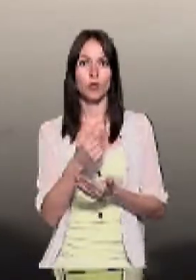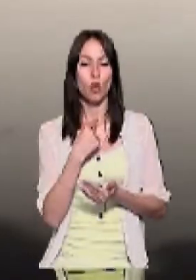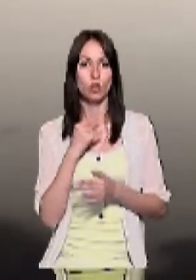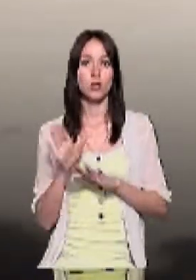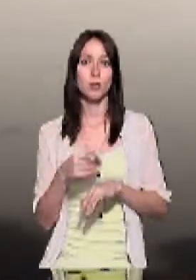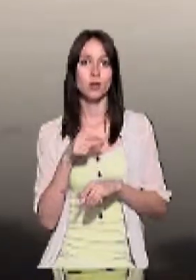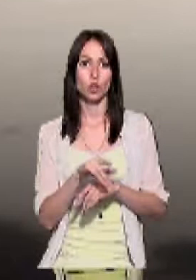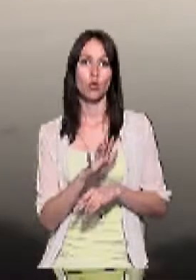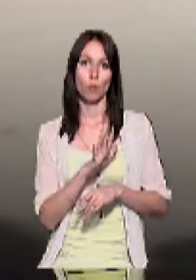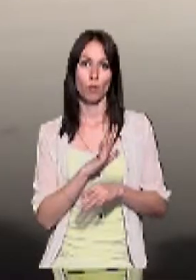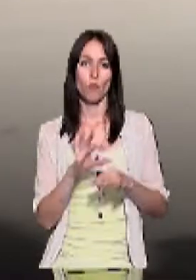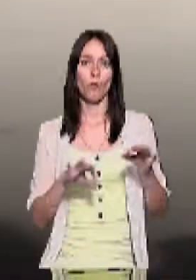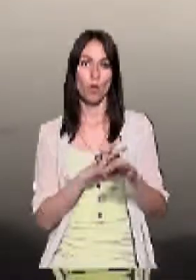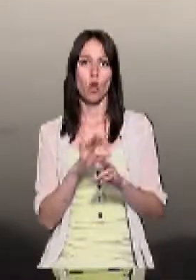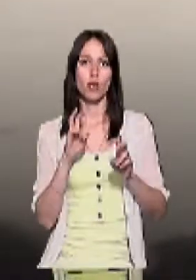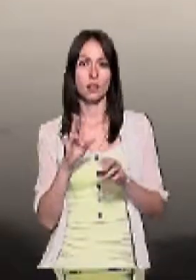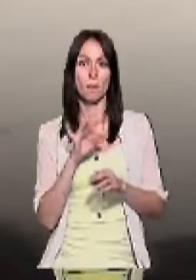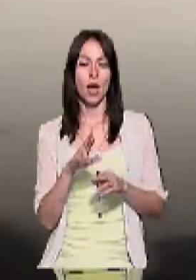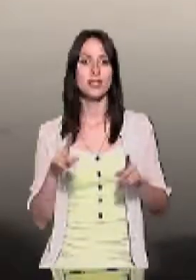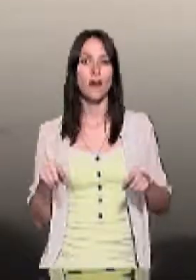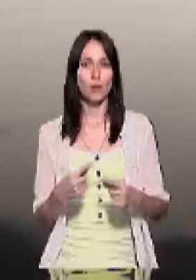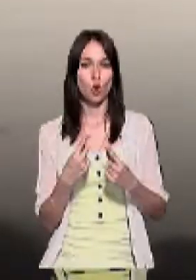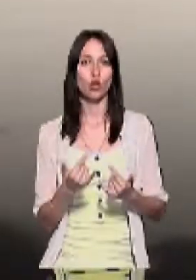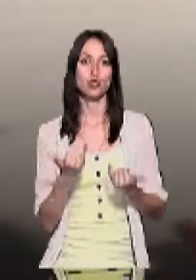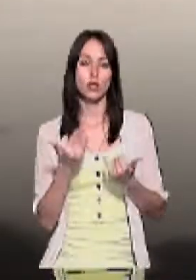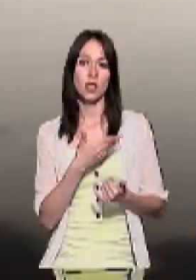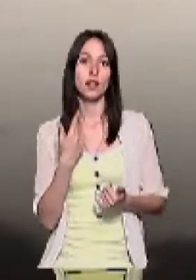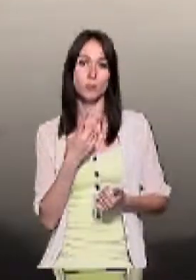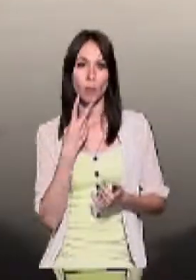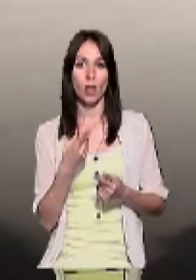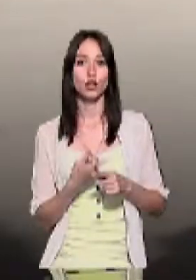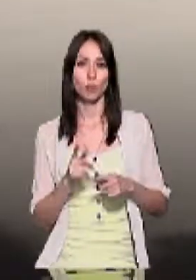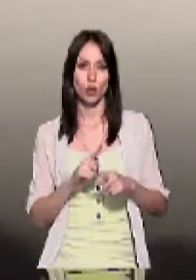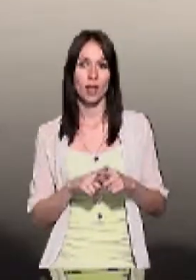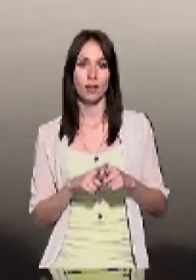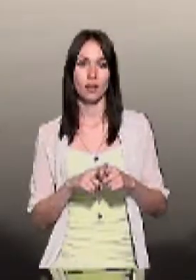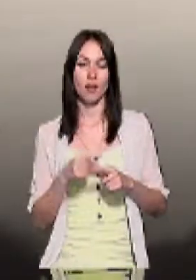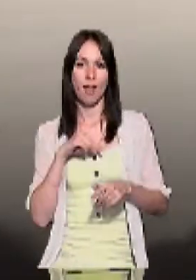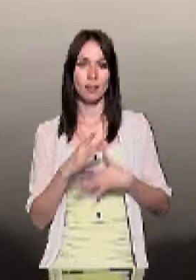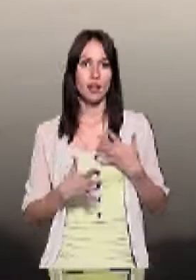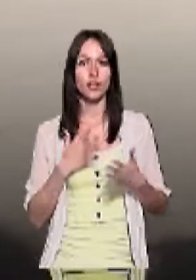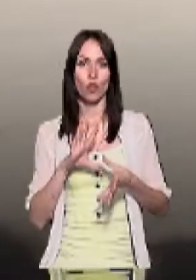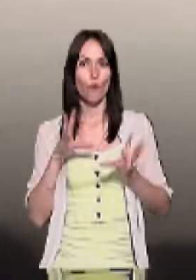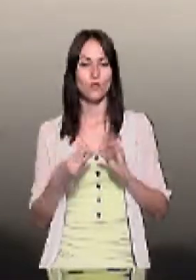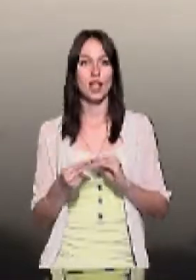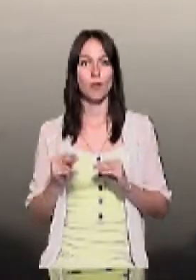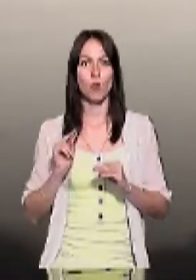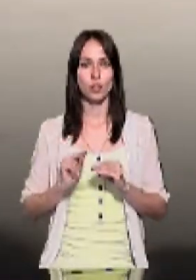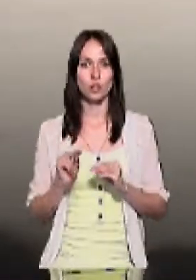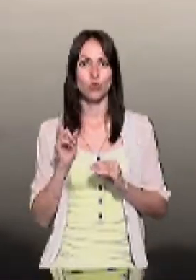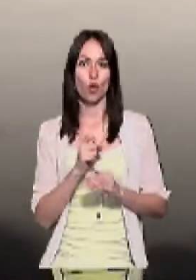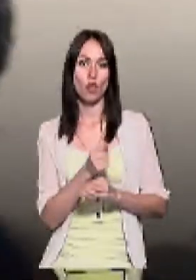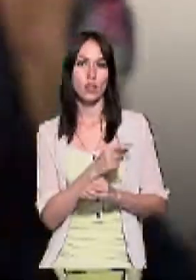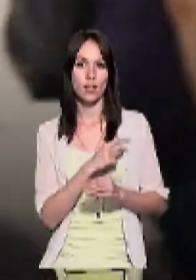того був проєкт «Партія відродження», і зараз ми бачимо таке синергійну взаємодію з одеською